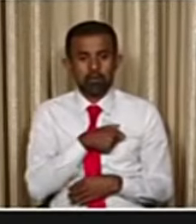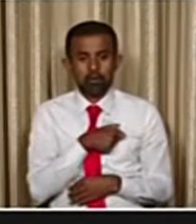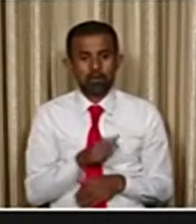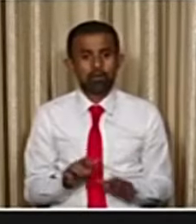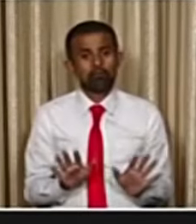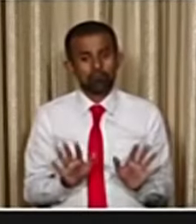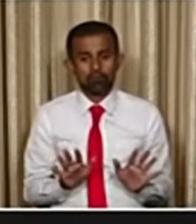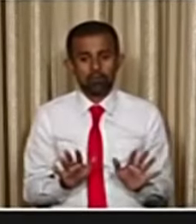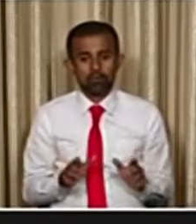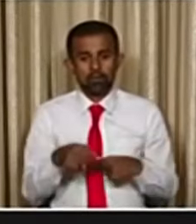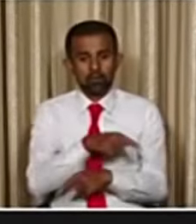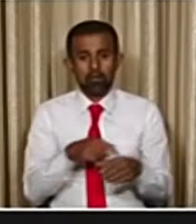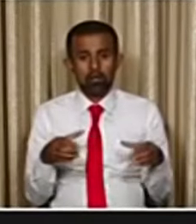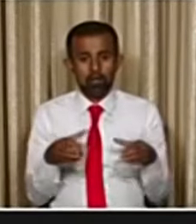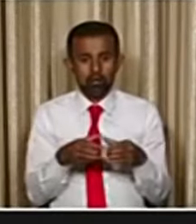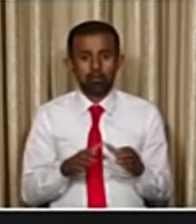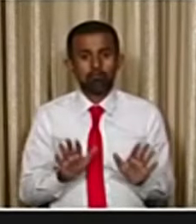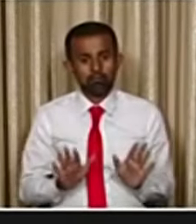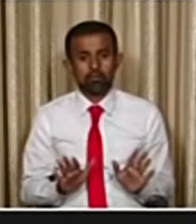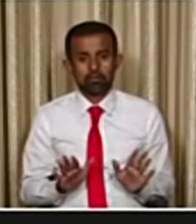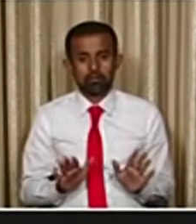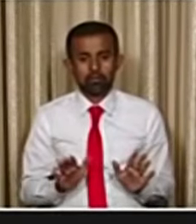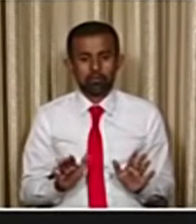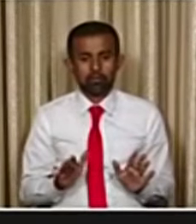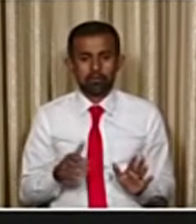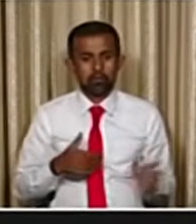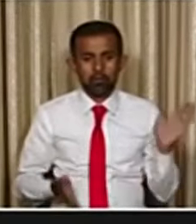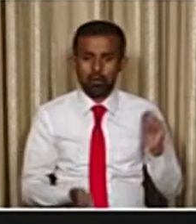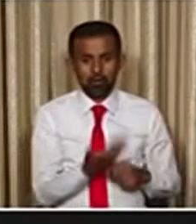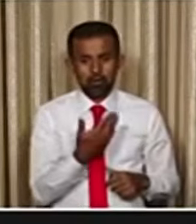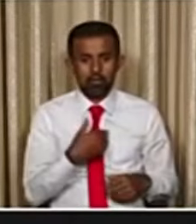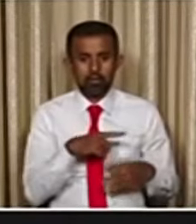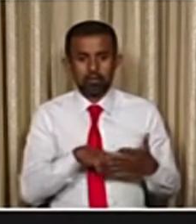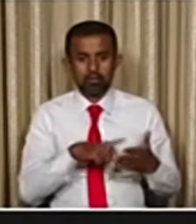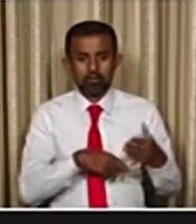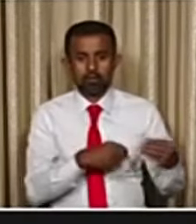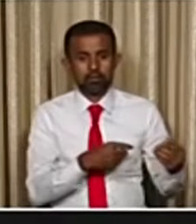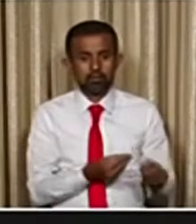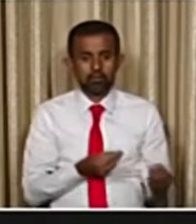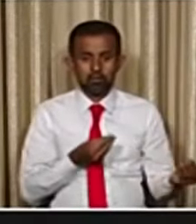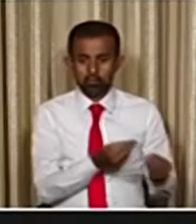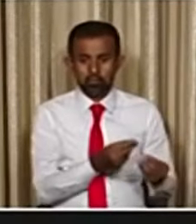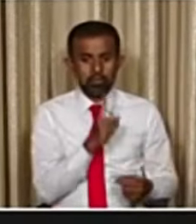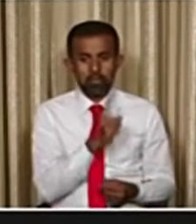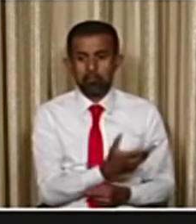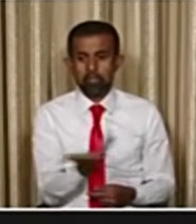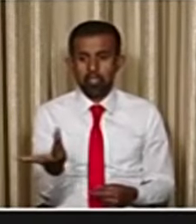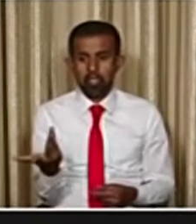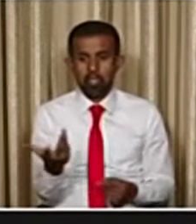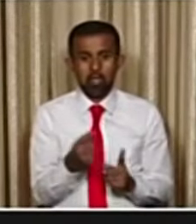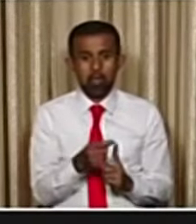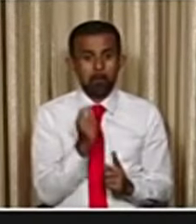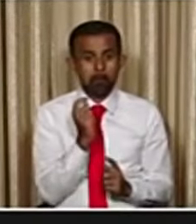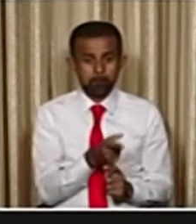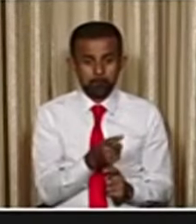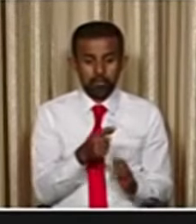විතරයි, කණ්ඩායමකට විතරයි. දැන් අපිට ගිහිල්ලා අපේ ඡන්දයක් එන වෙලාවක මේ කාරණා කියන්න බෑ. පේයි ටැක්ස් එක